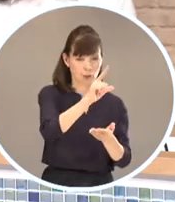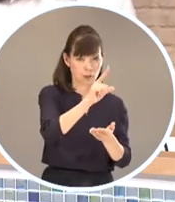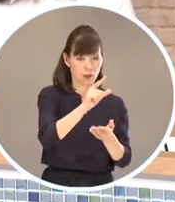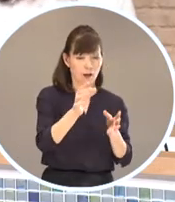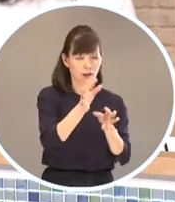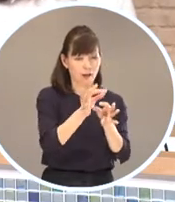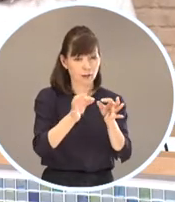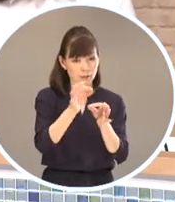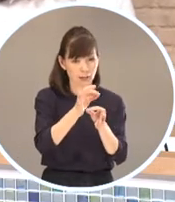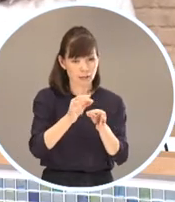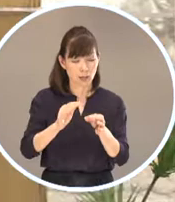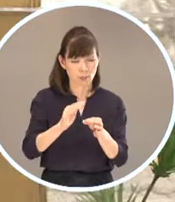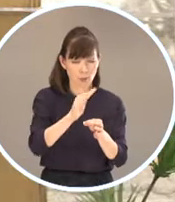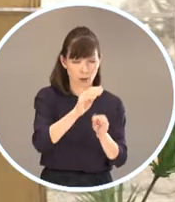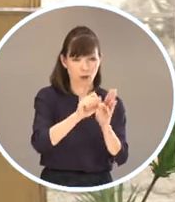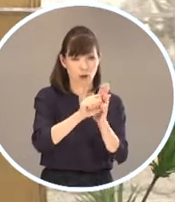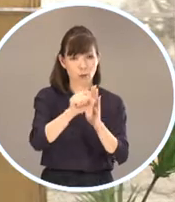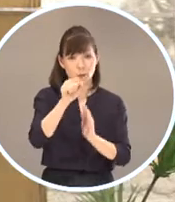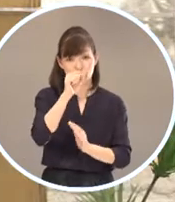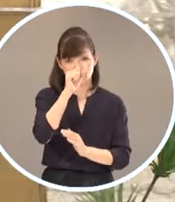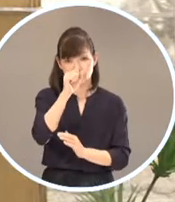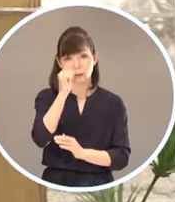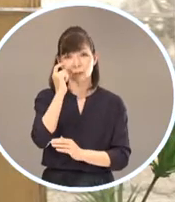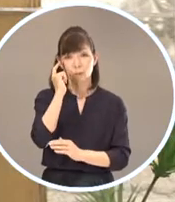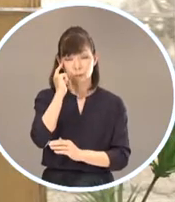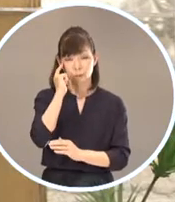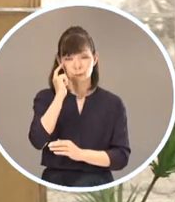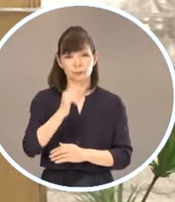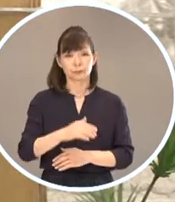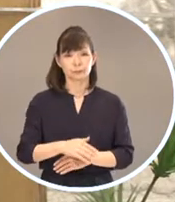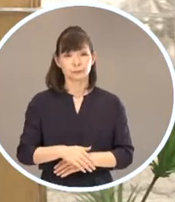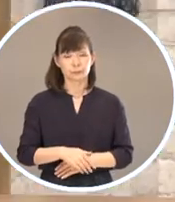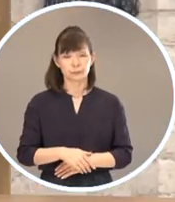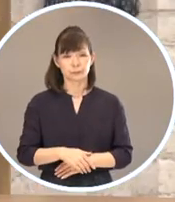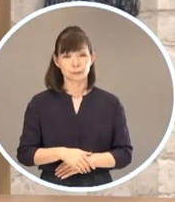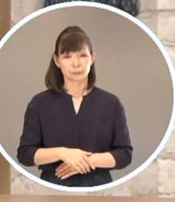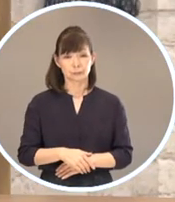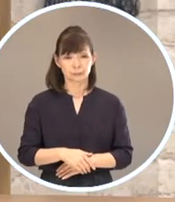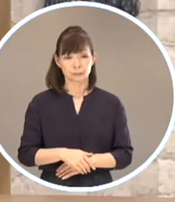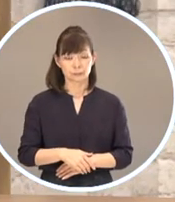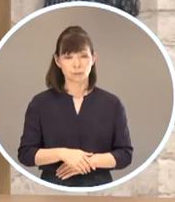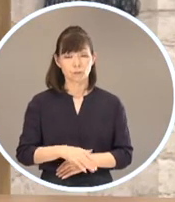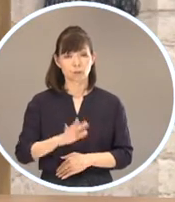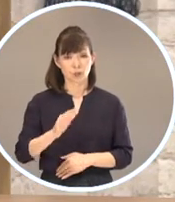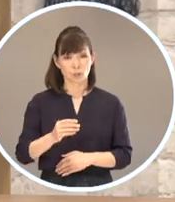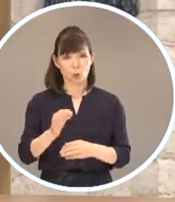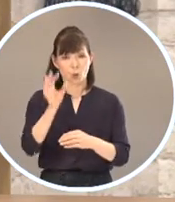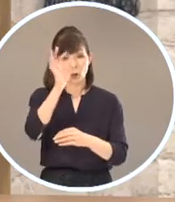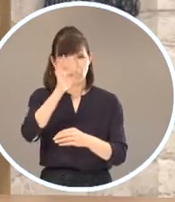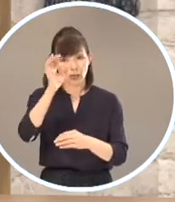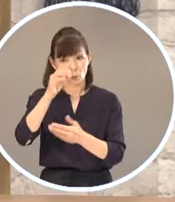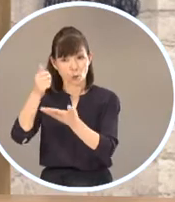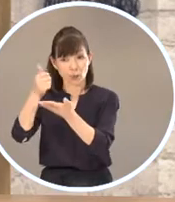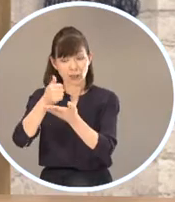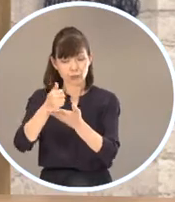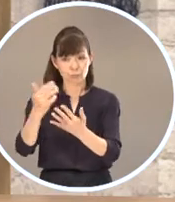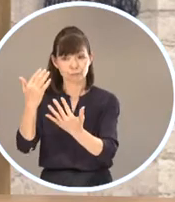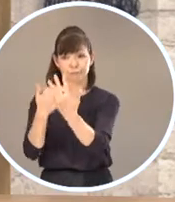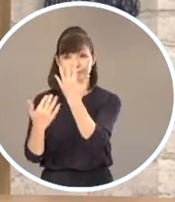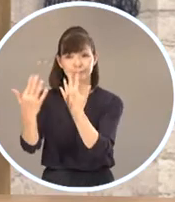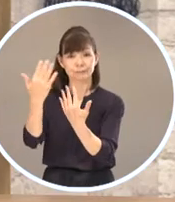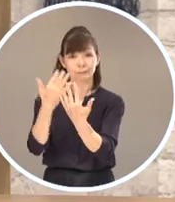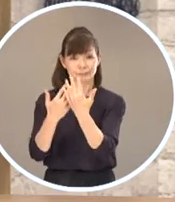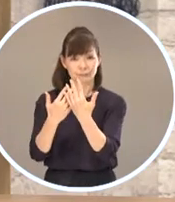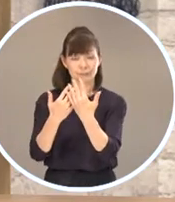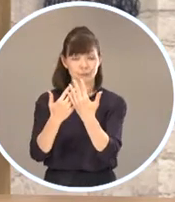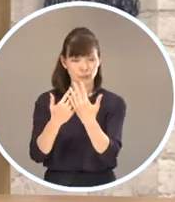政策経済効果もですね、大きく出てくるんじゃないかという気がしています。ただし、観光客が増えたから、感染者も増えてしまった、